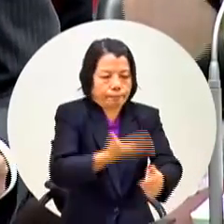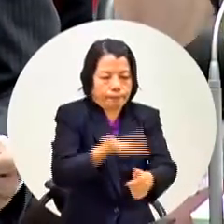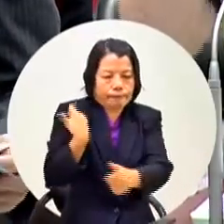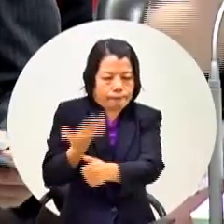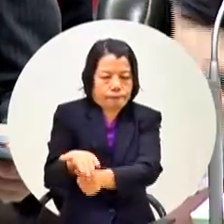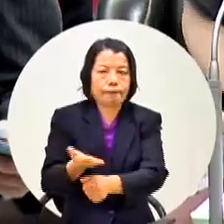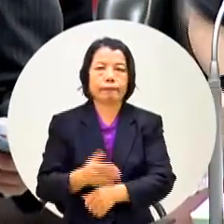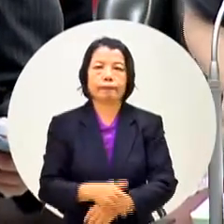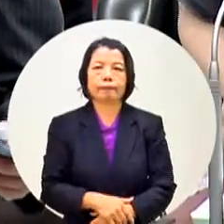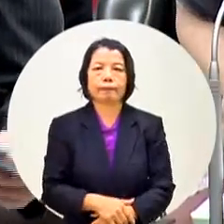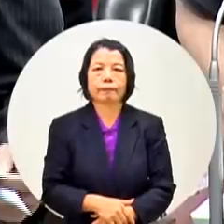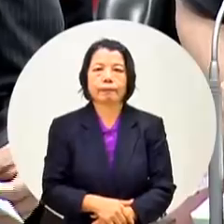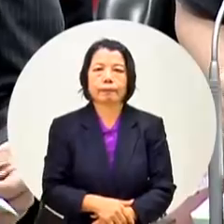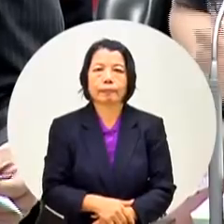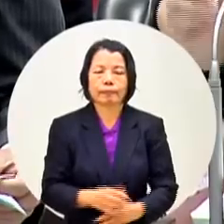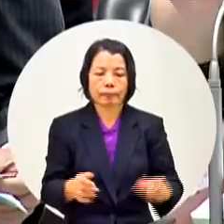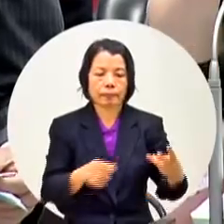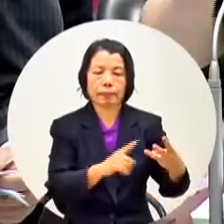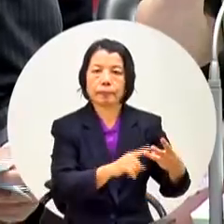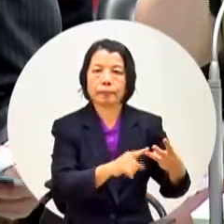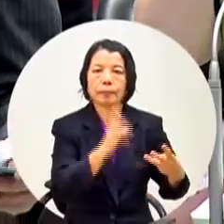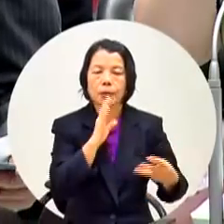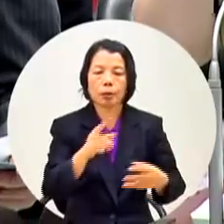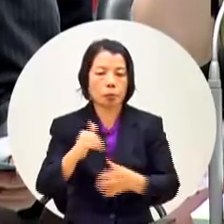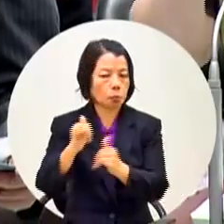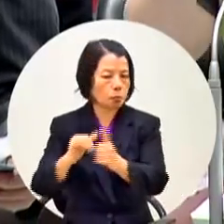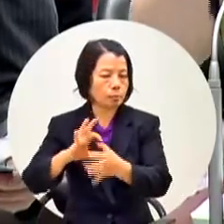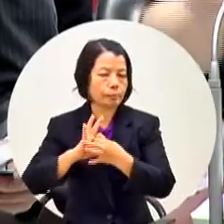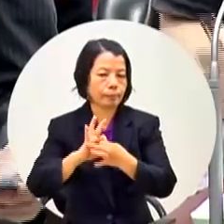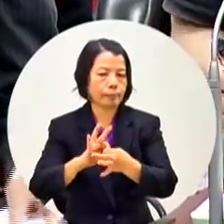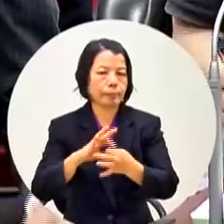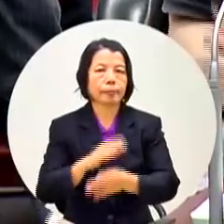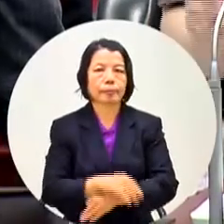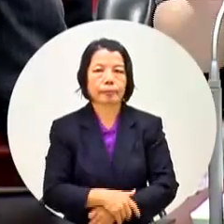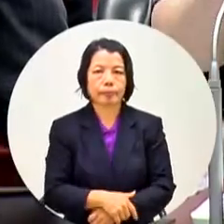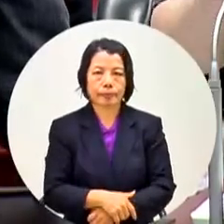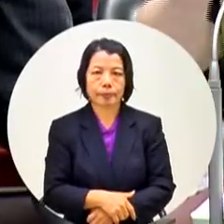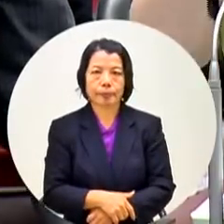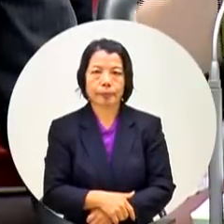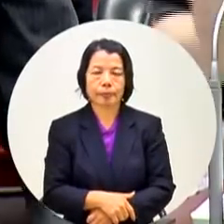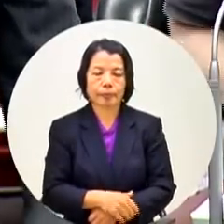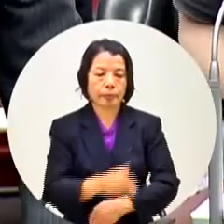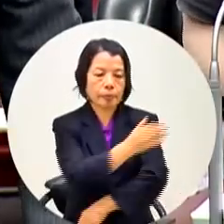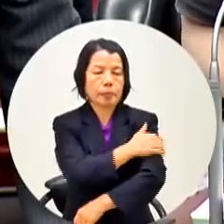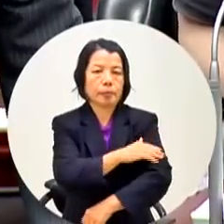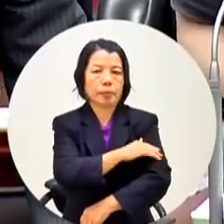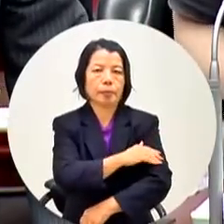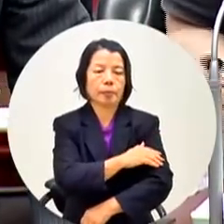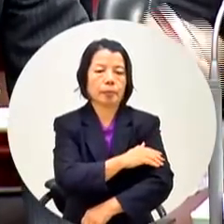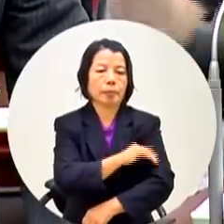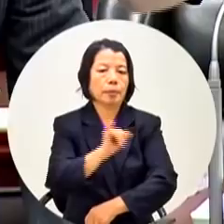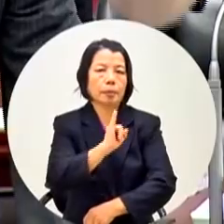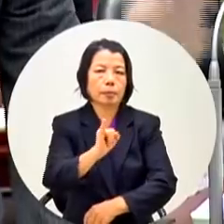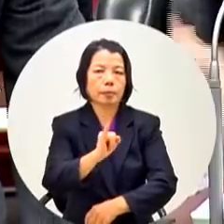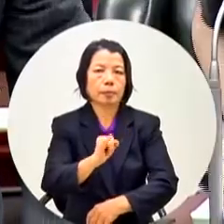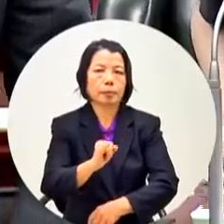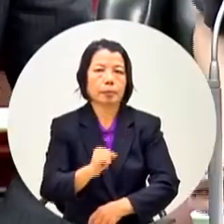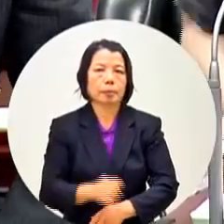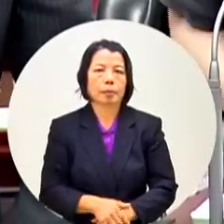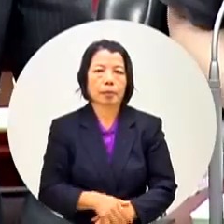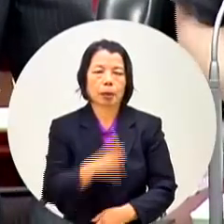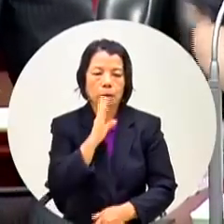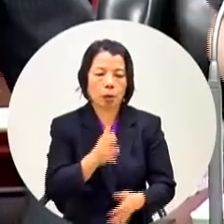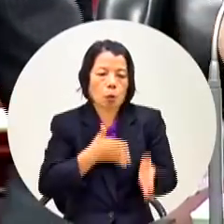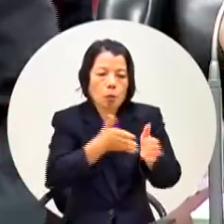所关心的，陈局前市政府是不是有硬买车厢？是不是可以请局长回